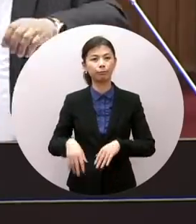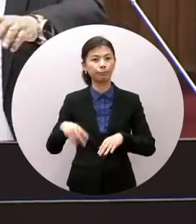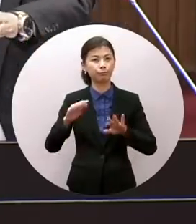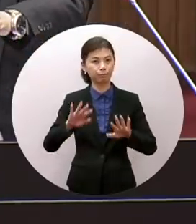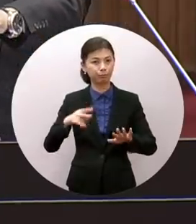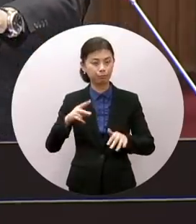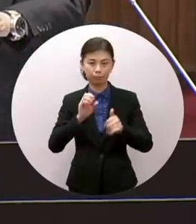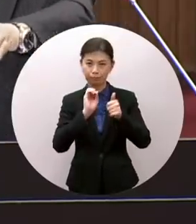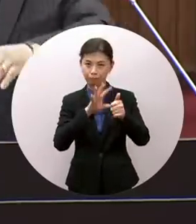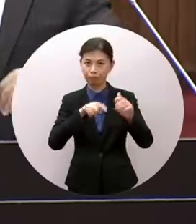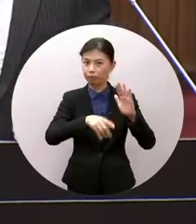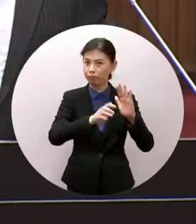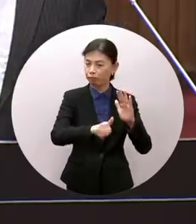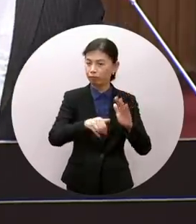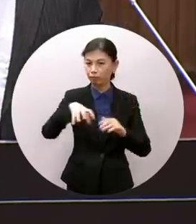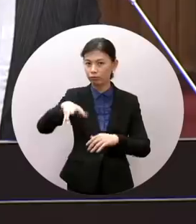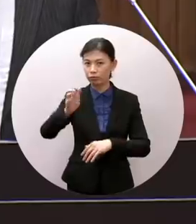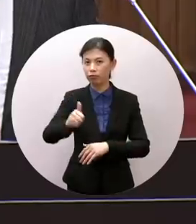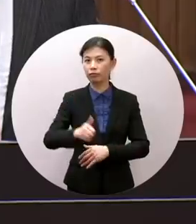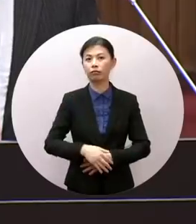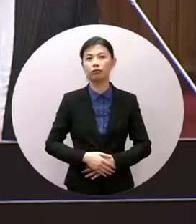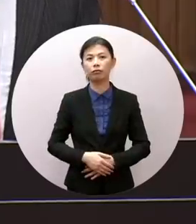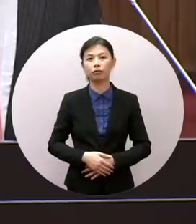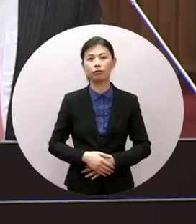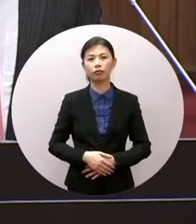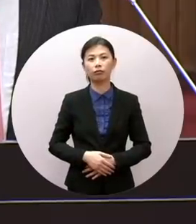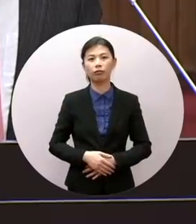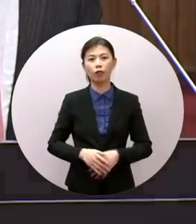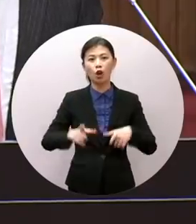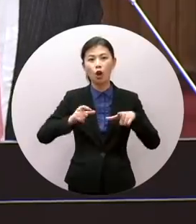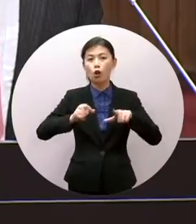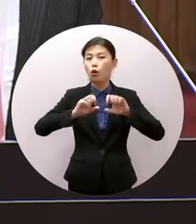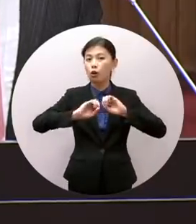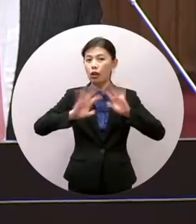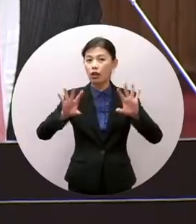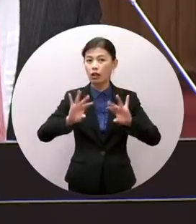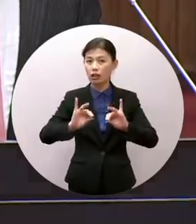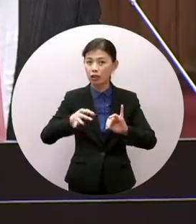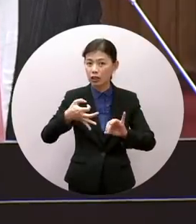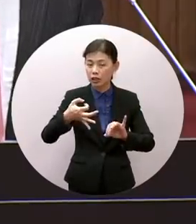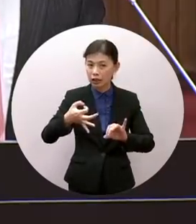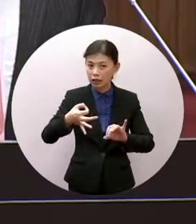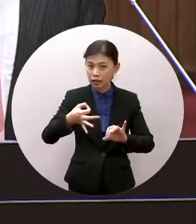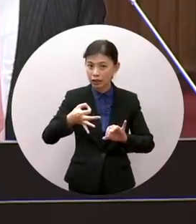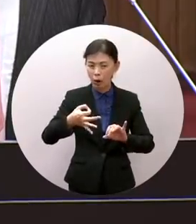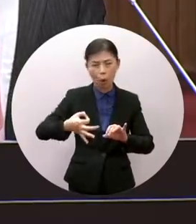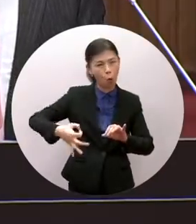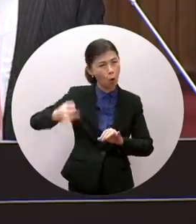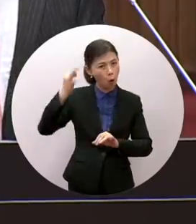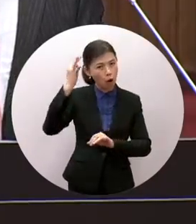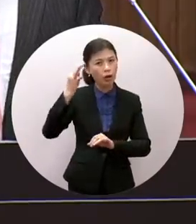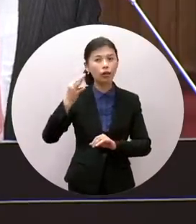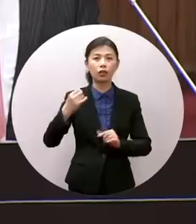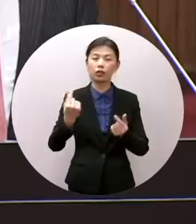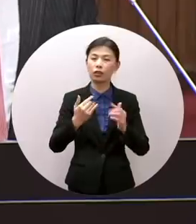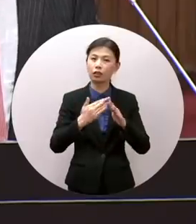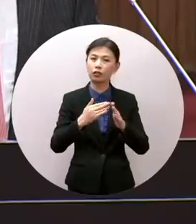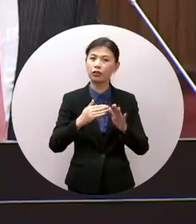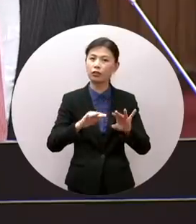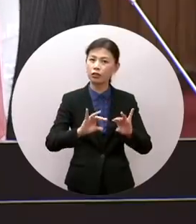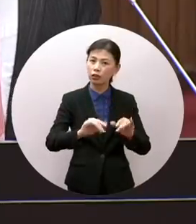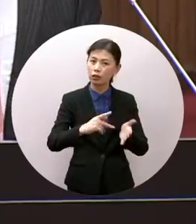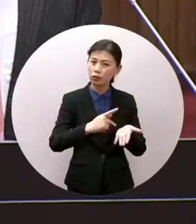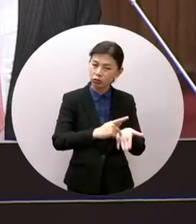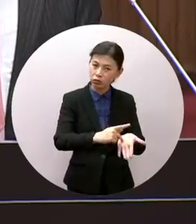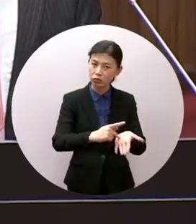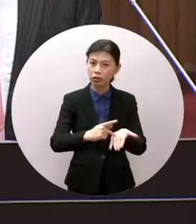醒院长跟部长的，我们的公告地价越高的话，包括政府租出去的土地。包括我们的国有